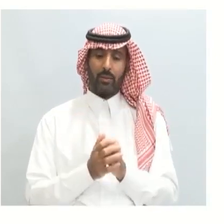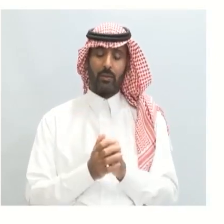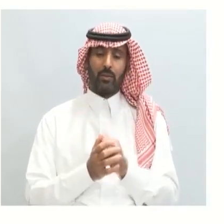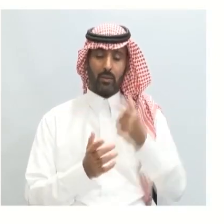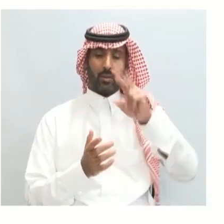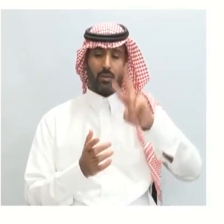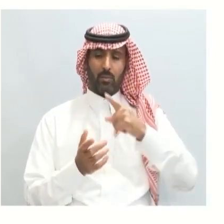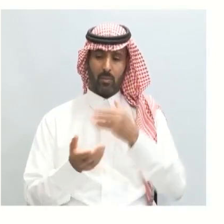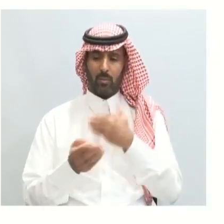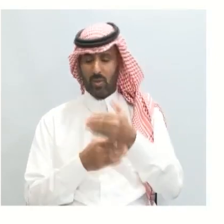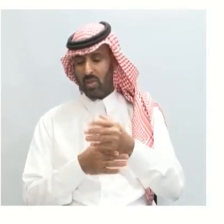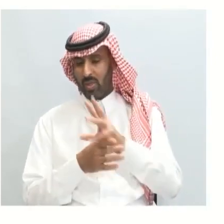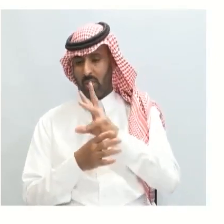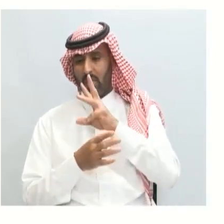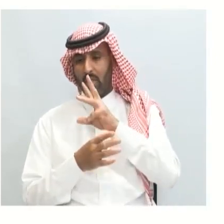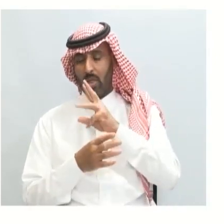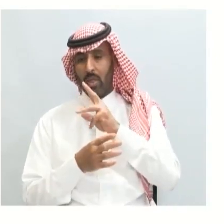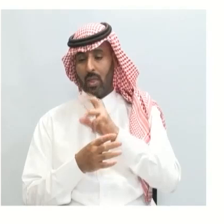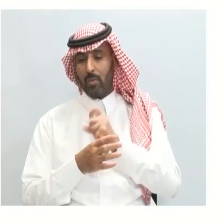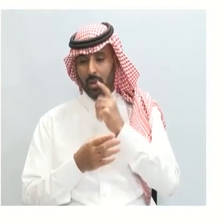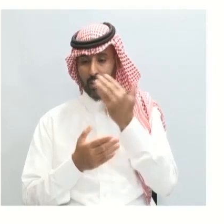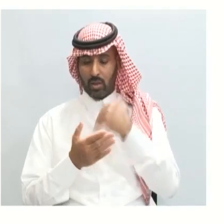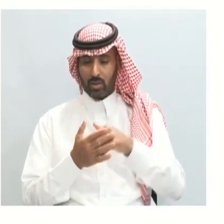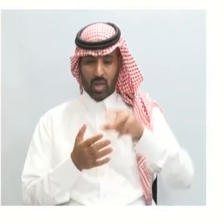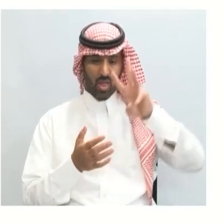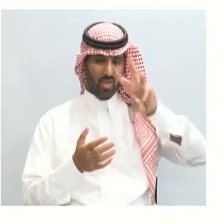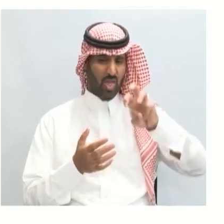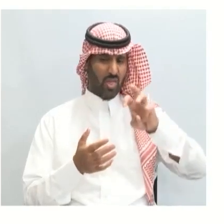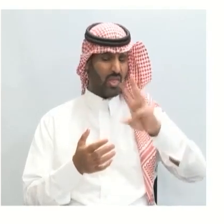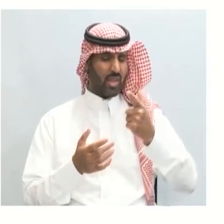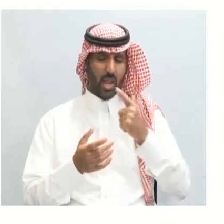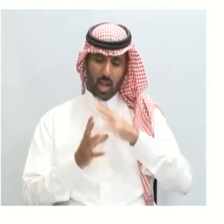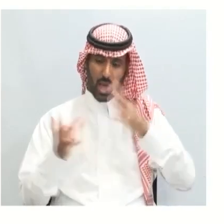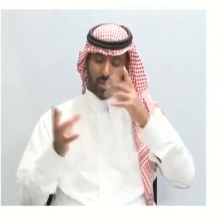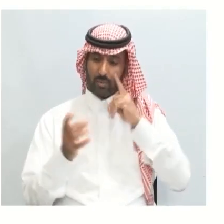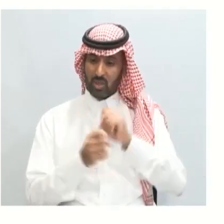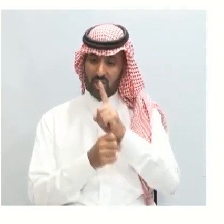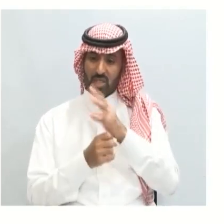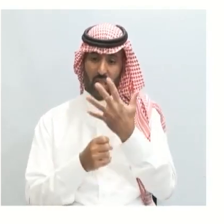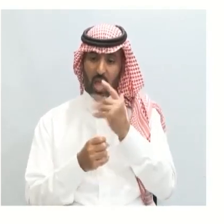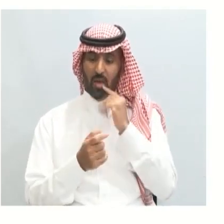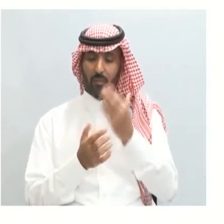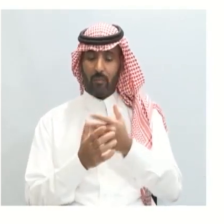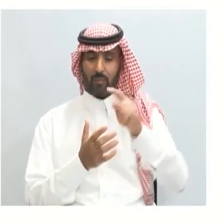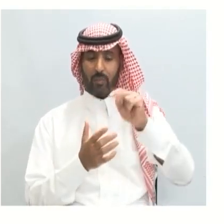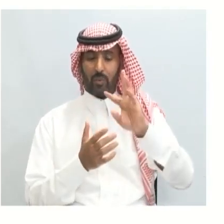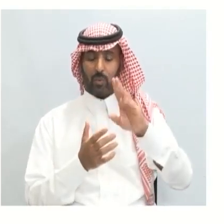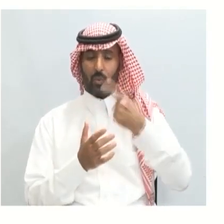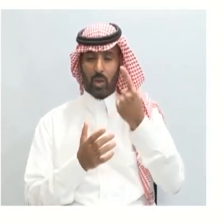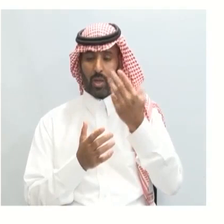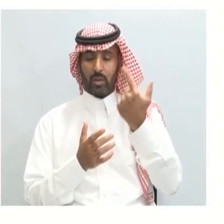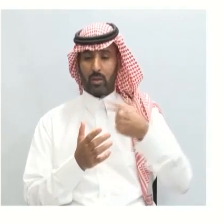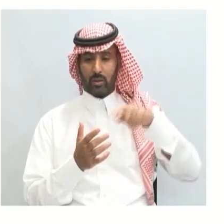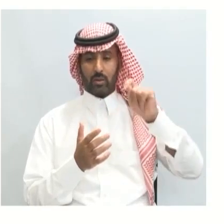من 80 الى 30 فما الحجم الجديد للغاز طبعا من والى اذا هذه تي 1 هنا التي